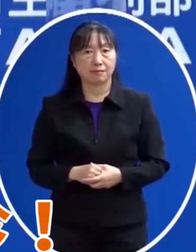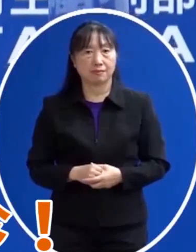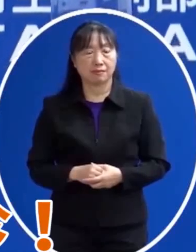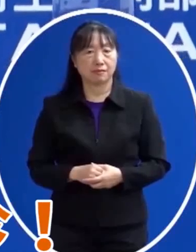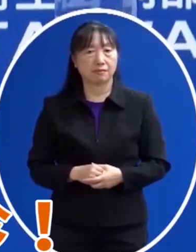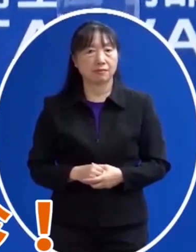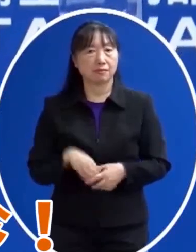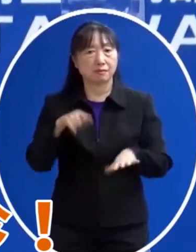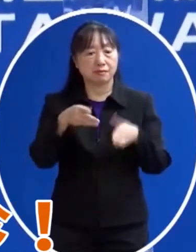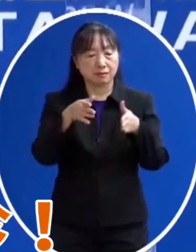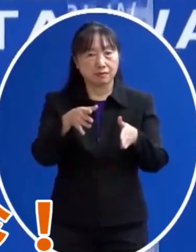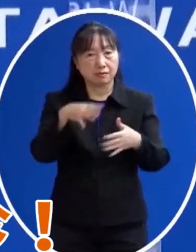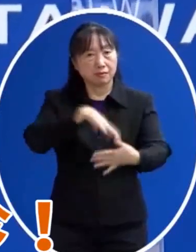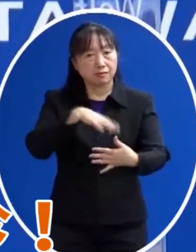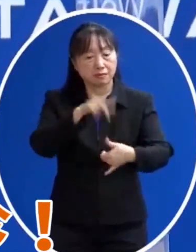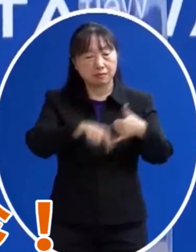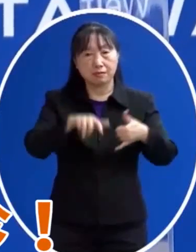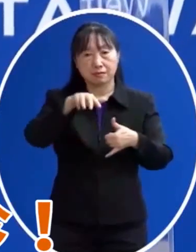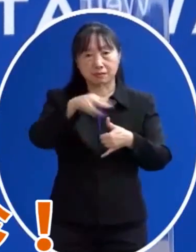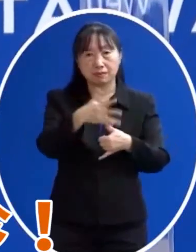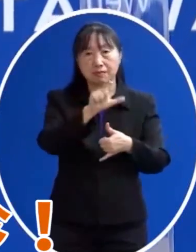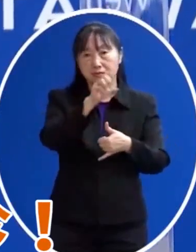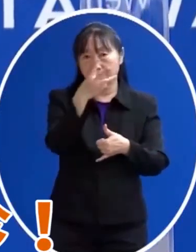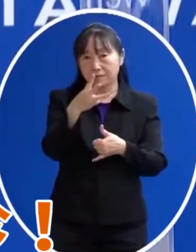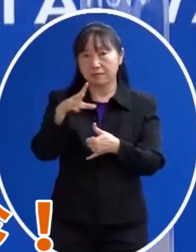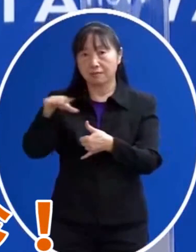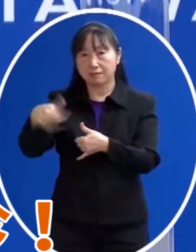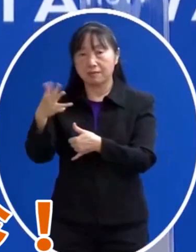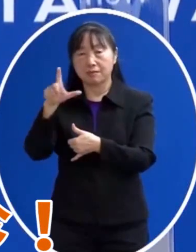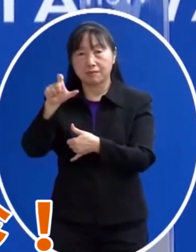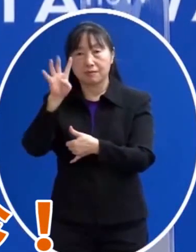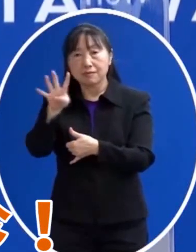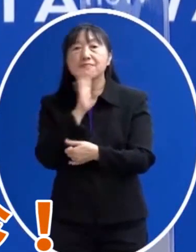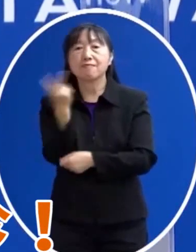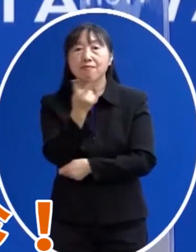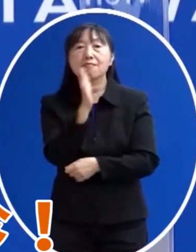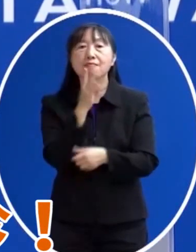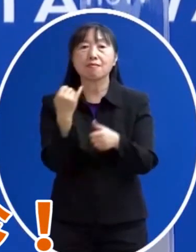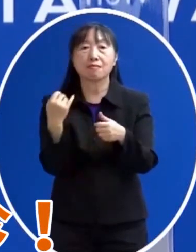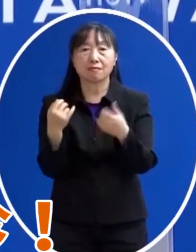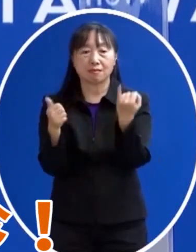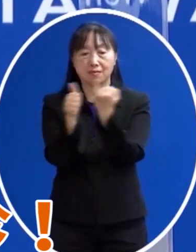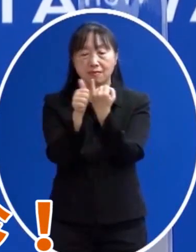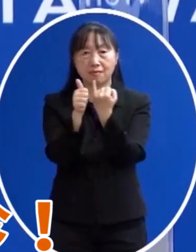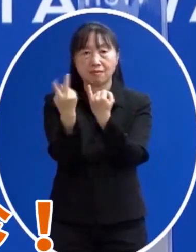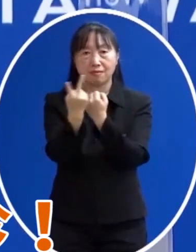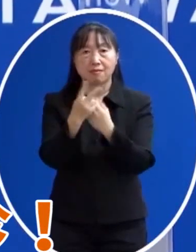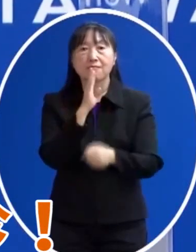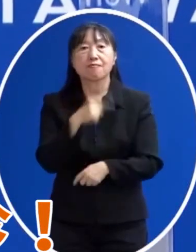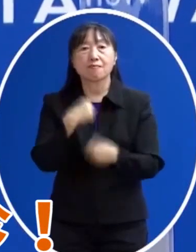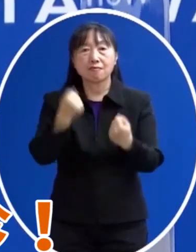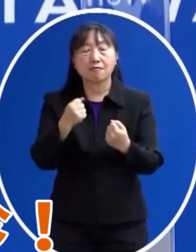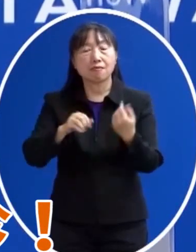里面大概这护理人863跟864、哦、他们是夫妻的关系、哦、那他们在案外的活